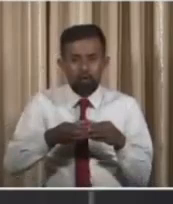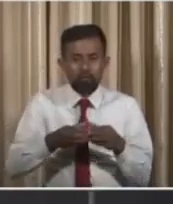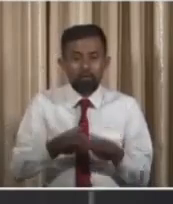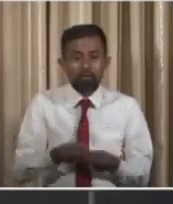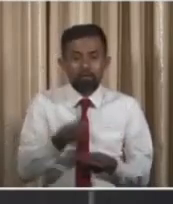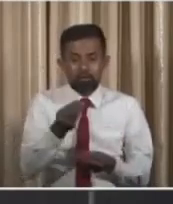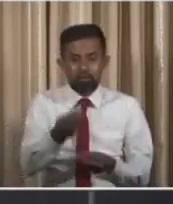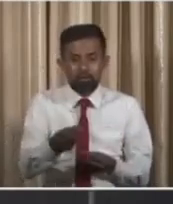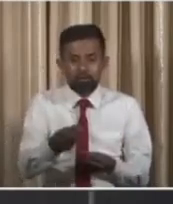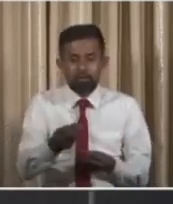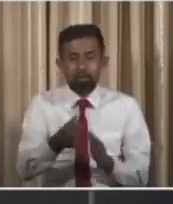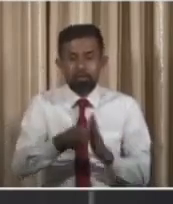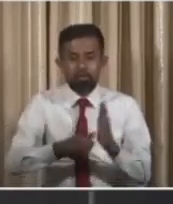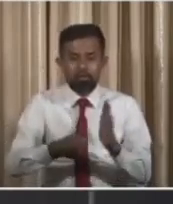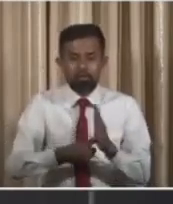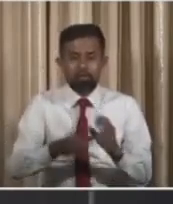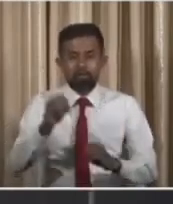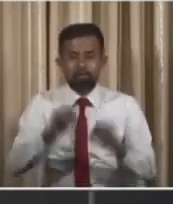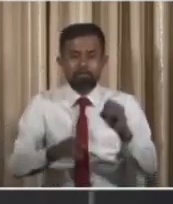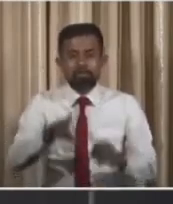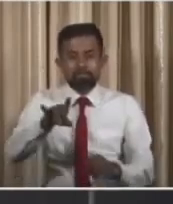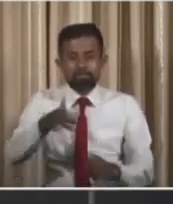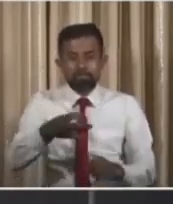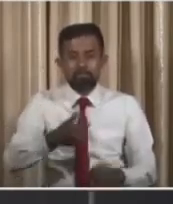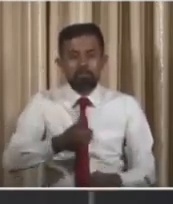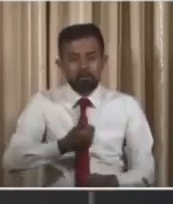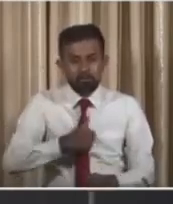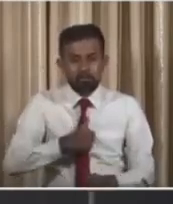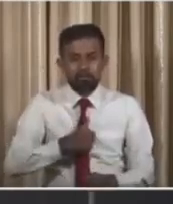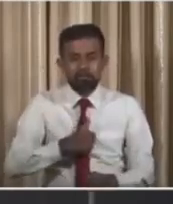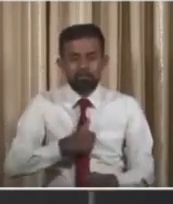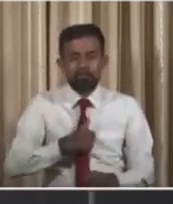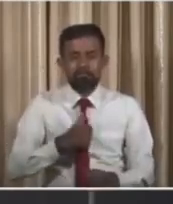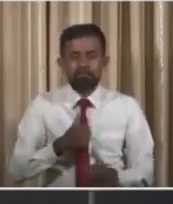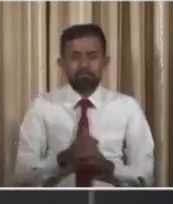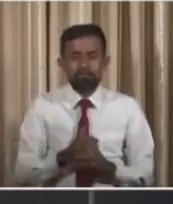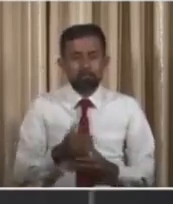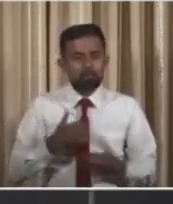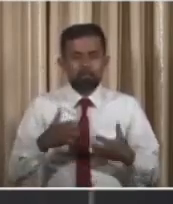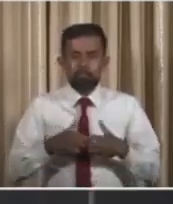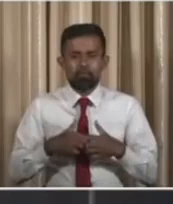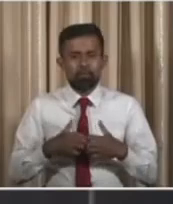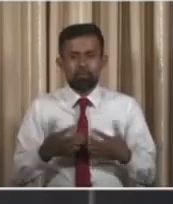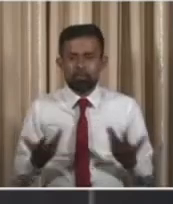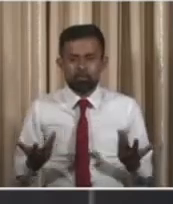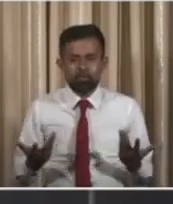diri pat kela tiena panat tada siya ta siya kekangai. Api wirut tane he.